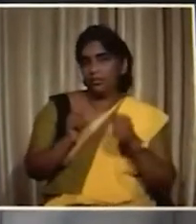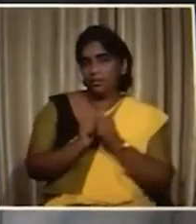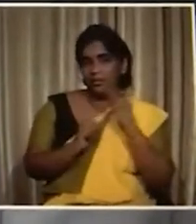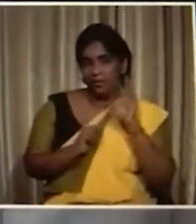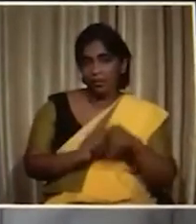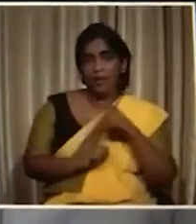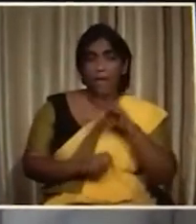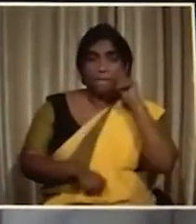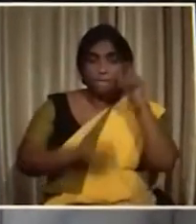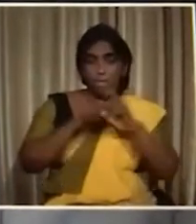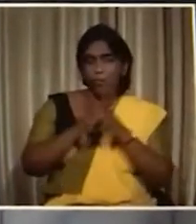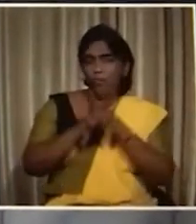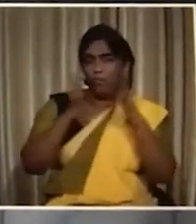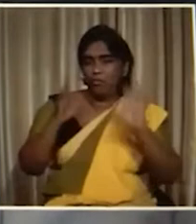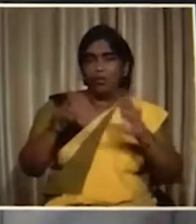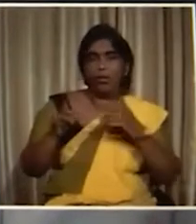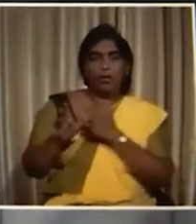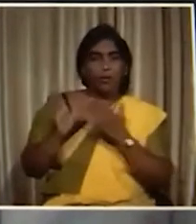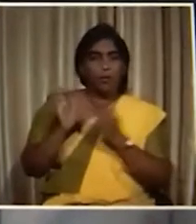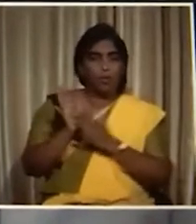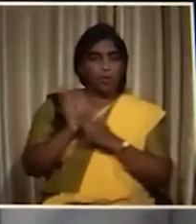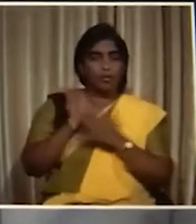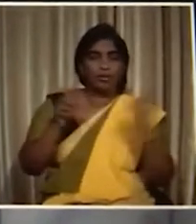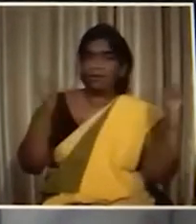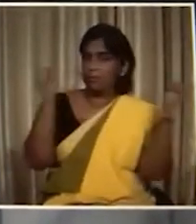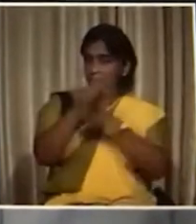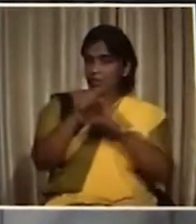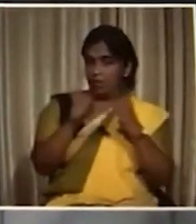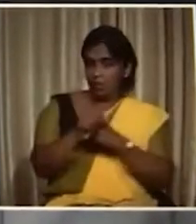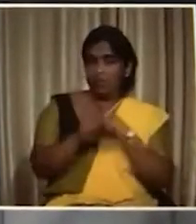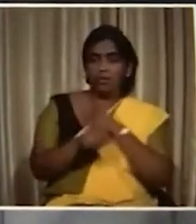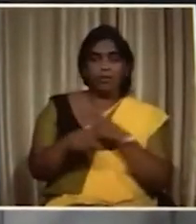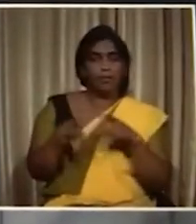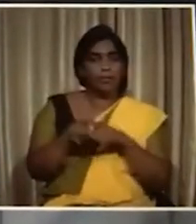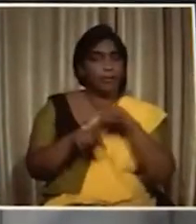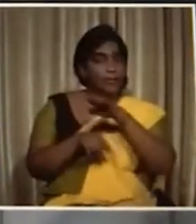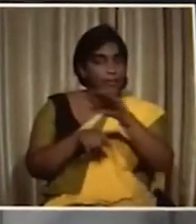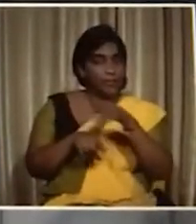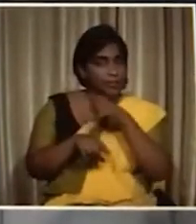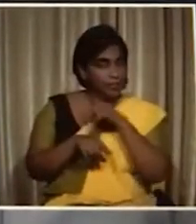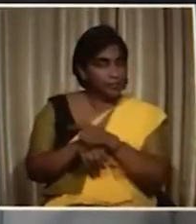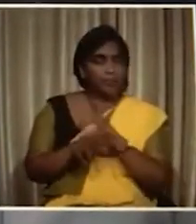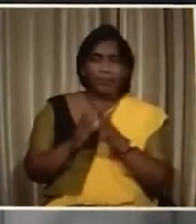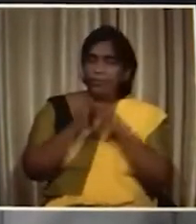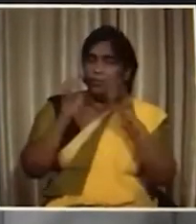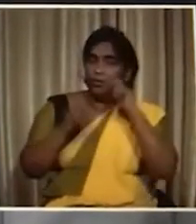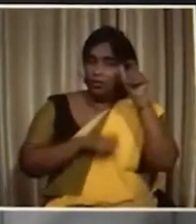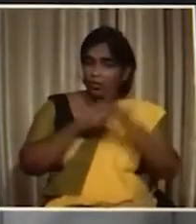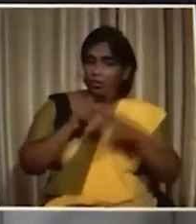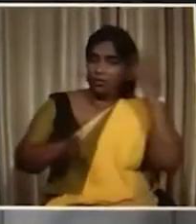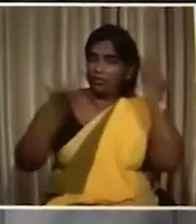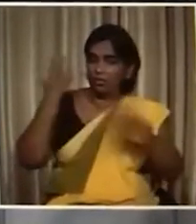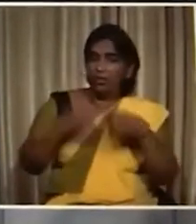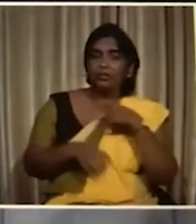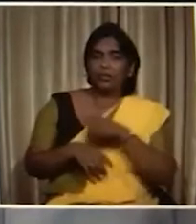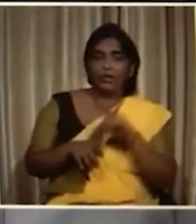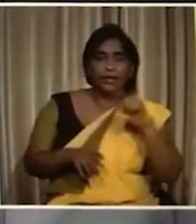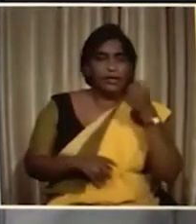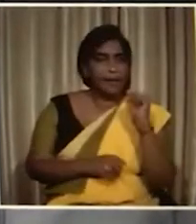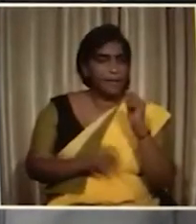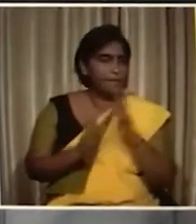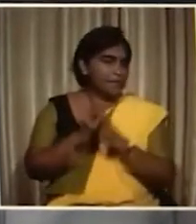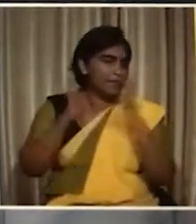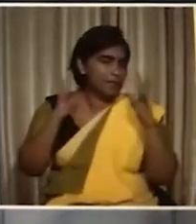நடைபெற்றது. இந்த நாட்டிலே கந்தளாயிலே 54 ஒரு பெரிய மனித படுகொலை செய்யப்பட்டது. 150 மேற்பட்ட